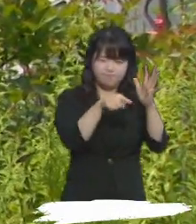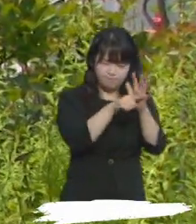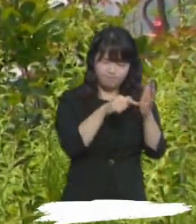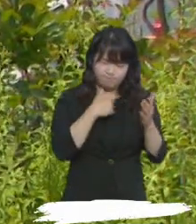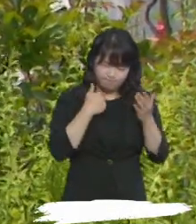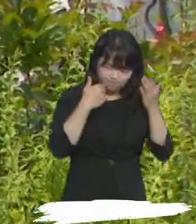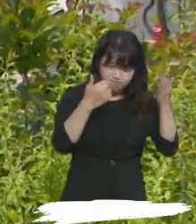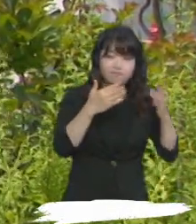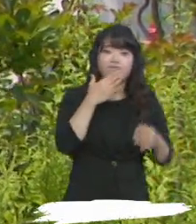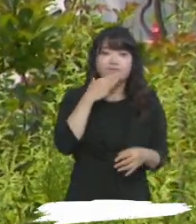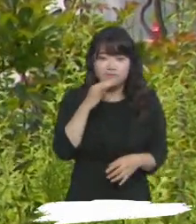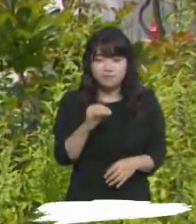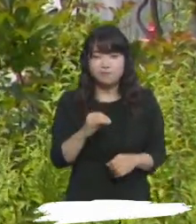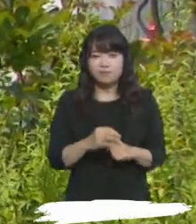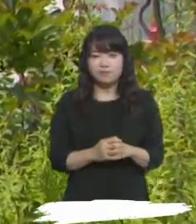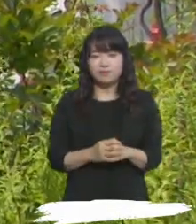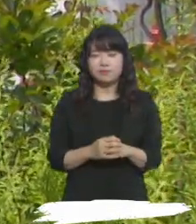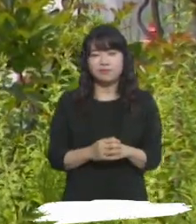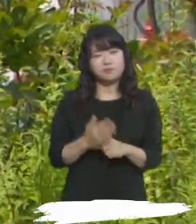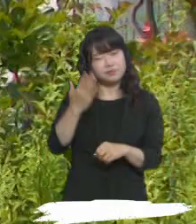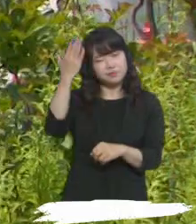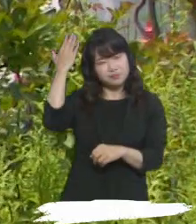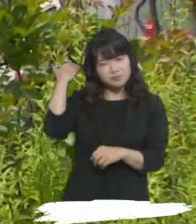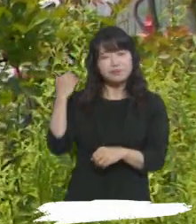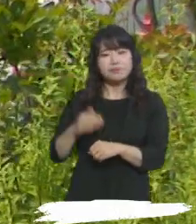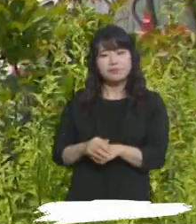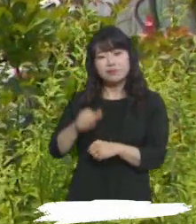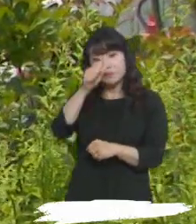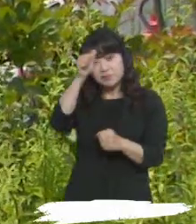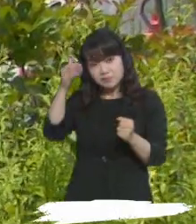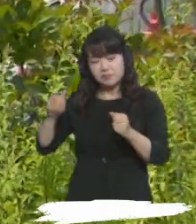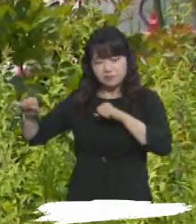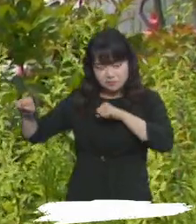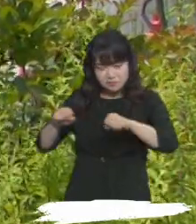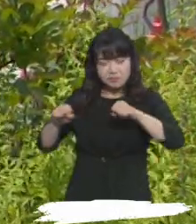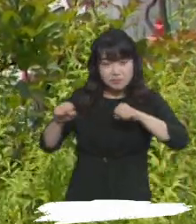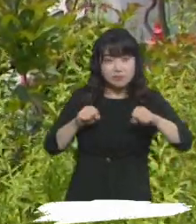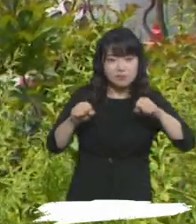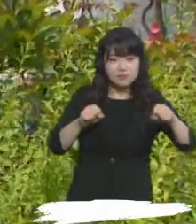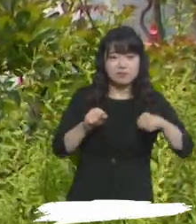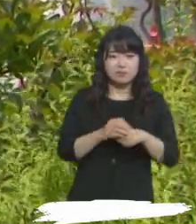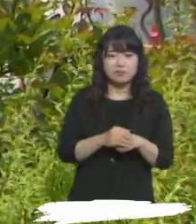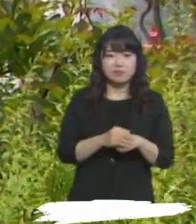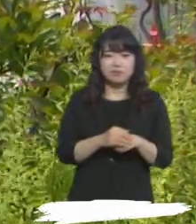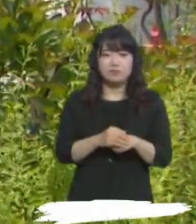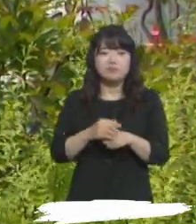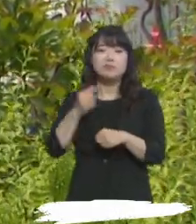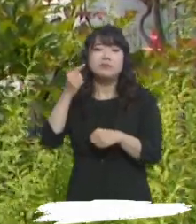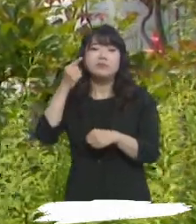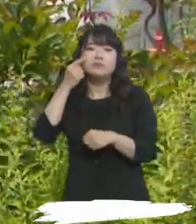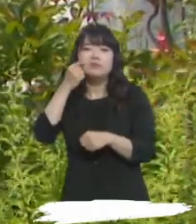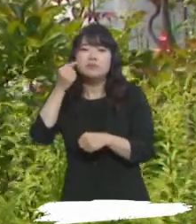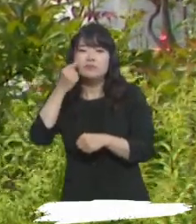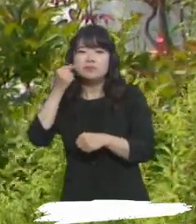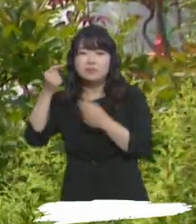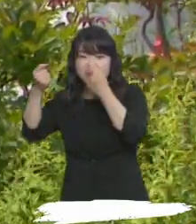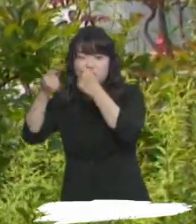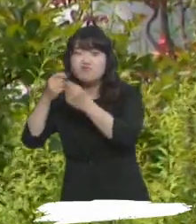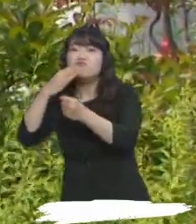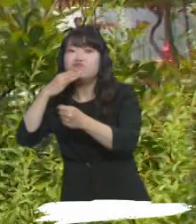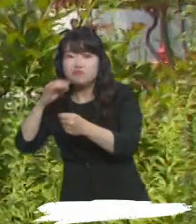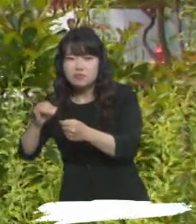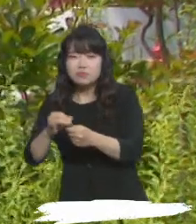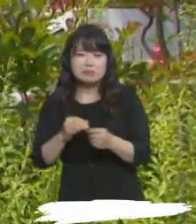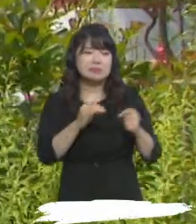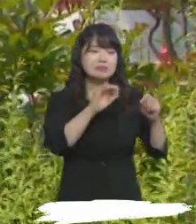싸워도 있지만 그 이전에 그 사람들은 나라를 매국을 이게 친일파가 아니라 매국을 한 사람들이지